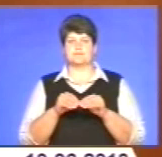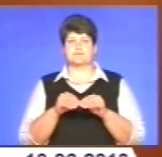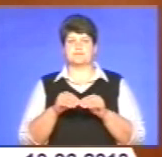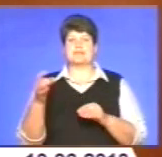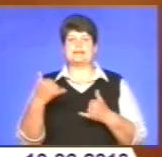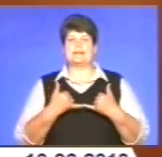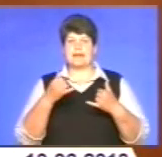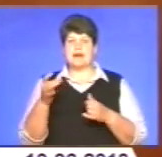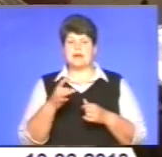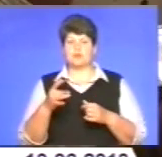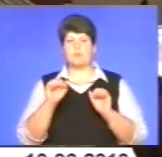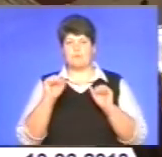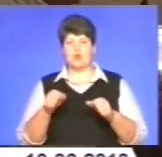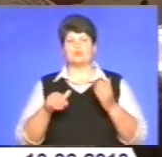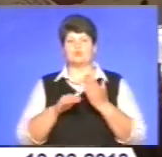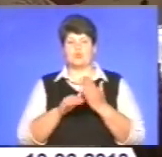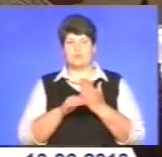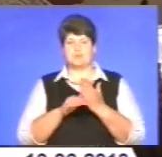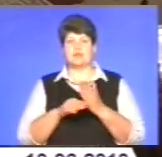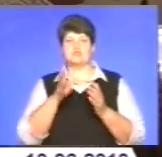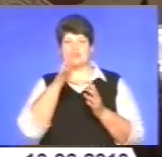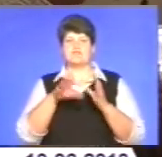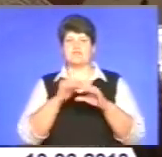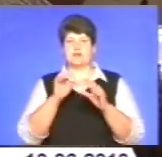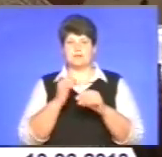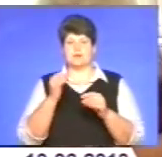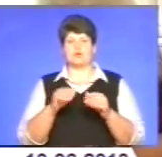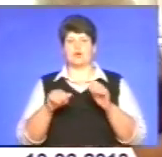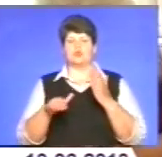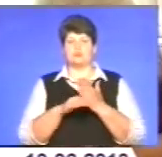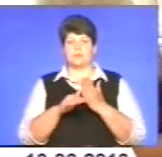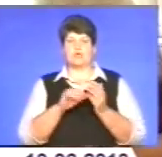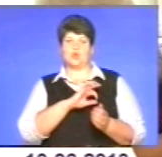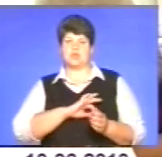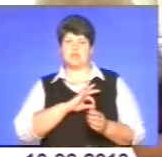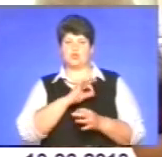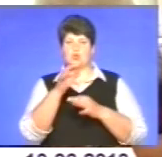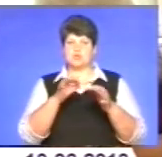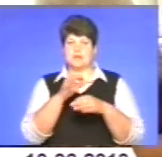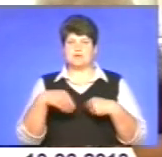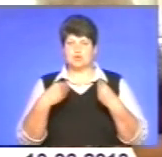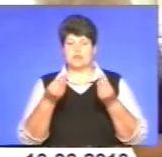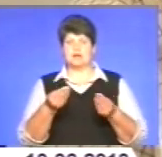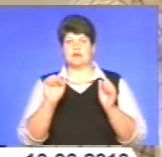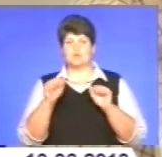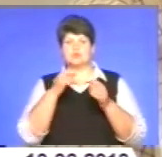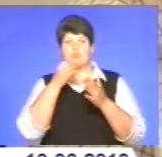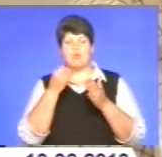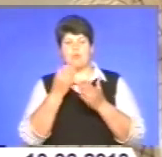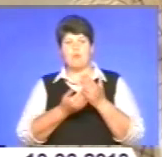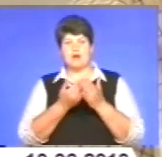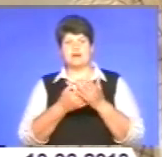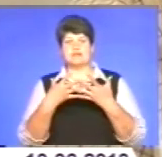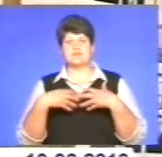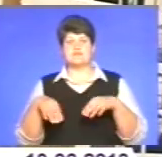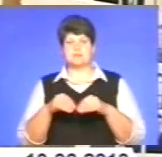району, що ми можемо допомогти і під час виборів, що ми можемо допомогти якусь юридичну консультацію дати, що ми можемо порадити в сім'ї, якщо якісь